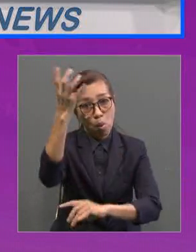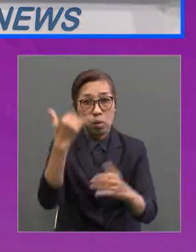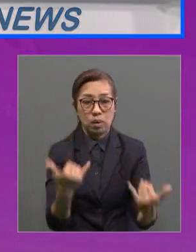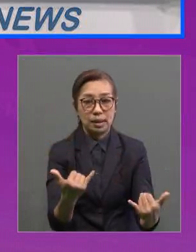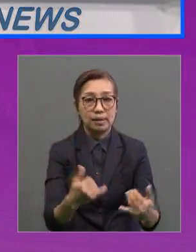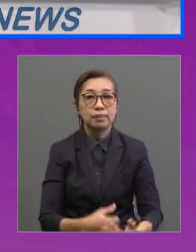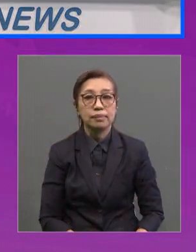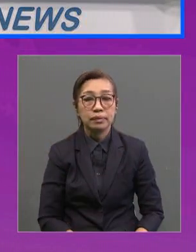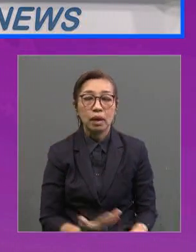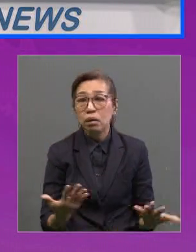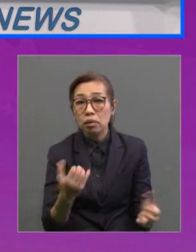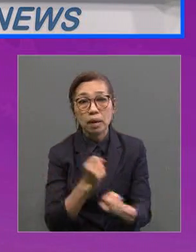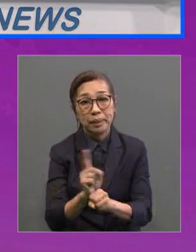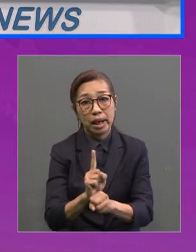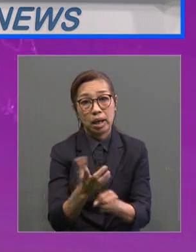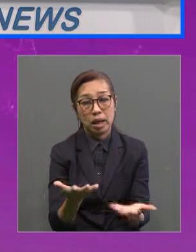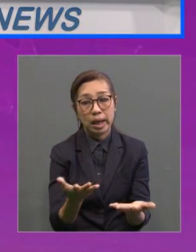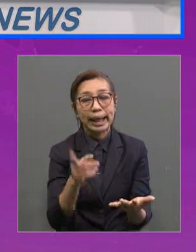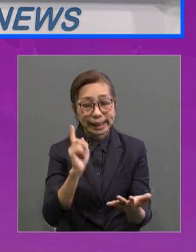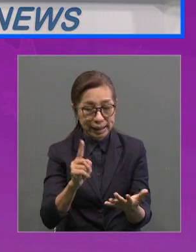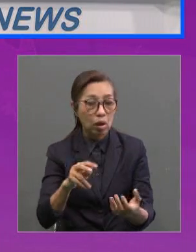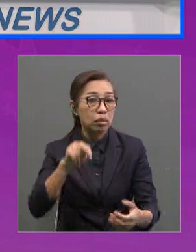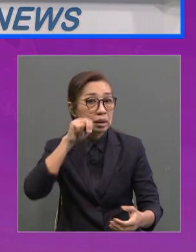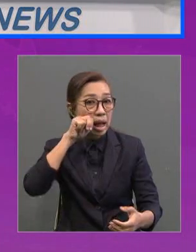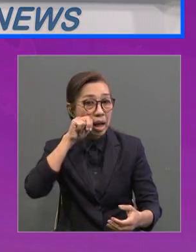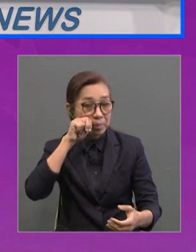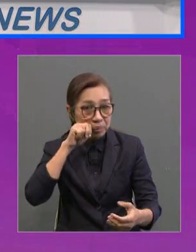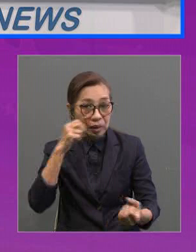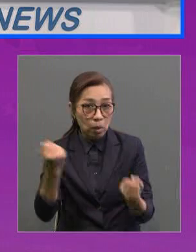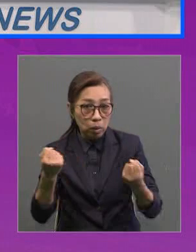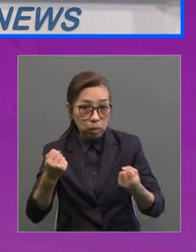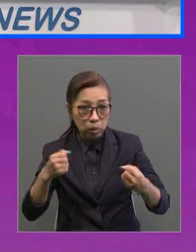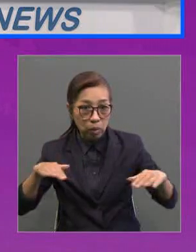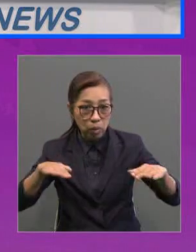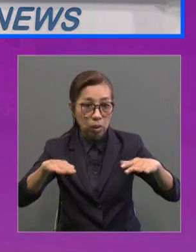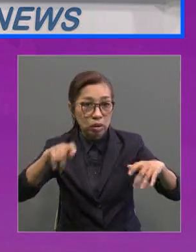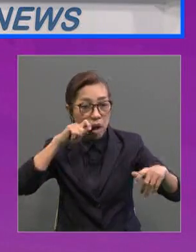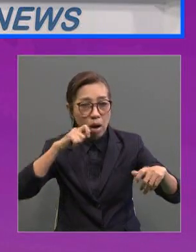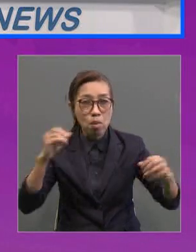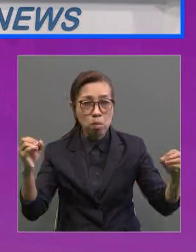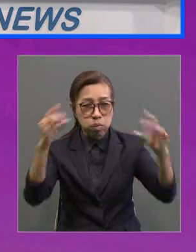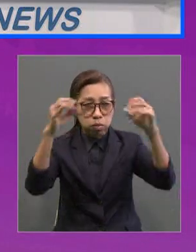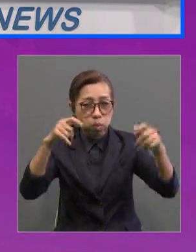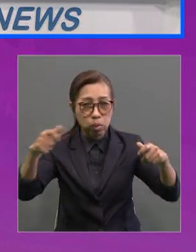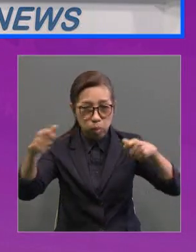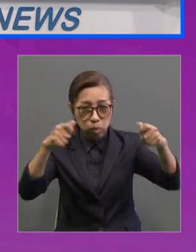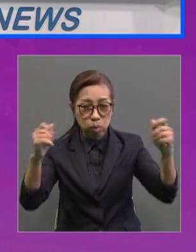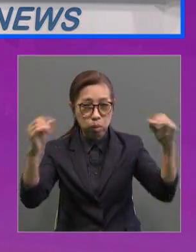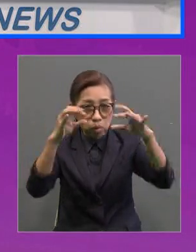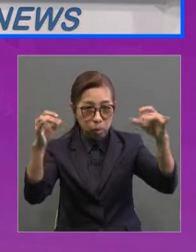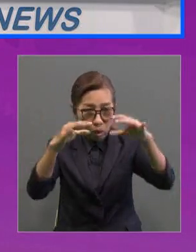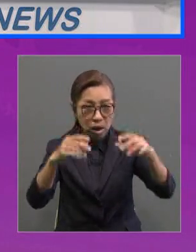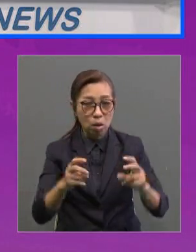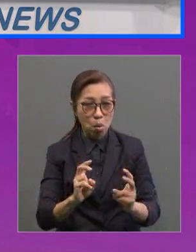เจ้าหน้าที่ทำอะไรได้บ้างคือก็ต้องระดมรถน้ำแล้วก็หุ่นยนต์ฉีดพ่นละอองน้ำในอากาศอย่างตรงช่วงประตู